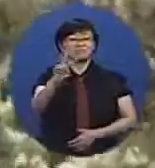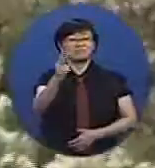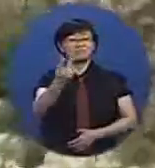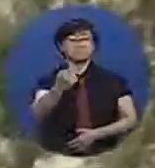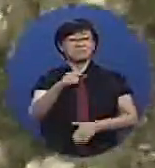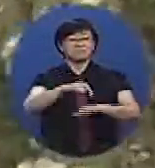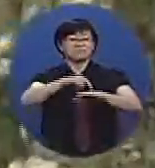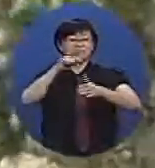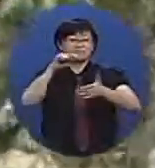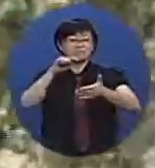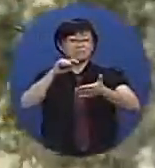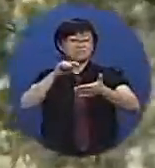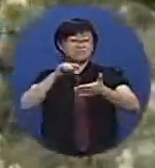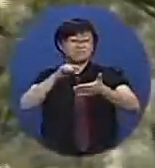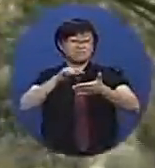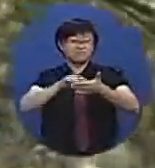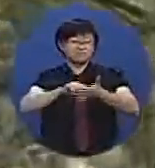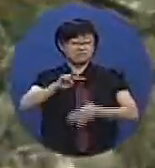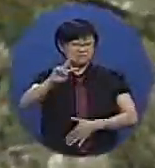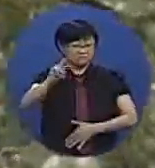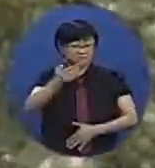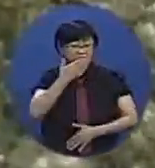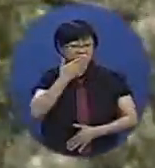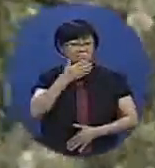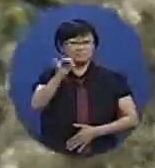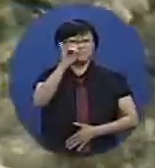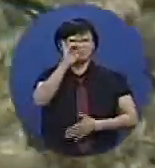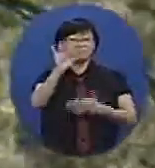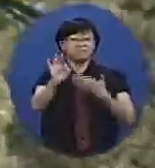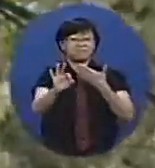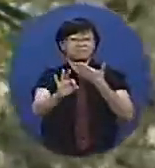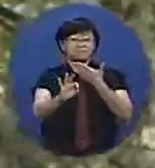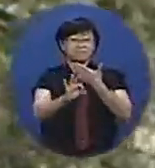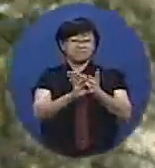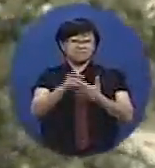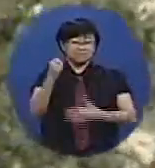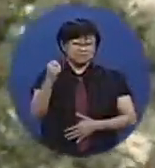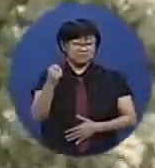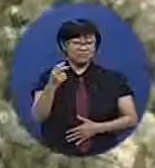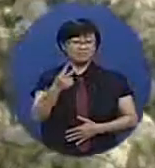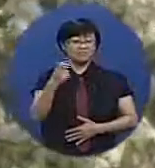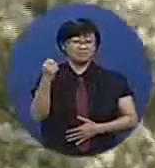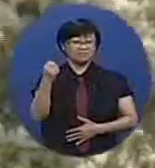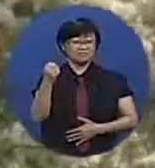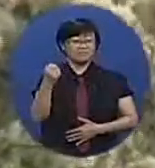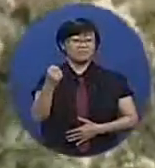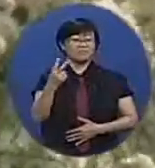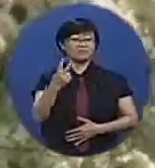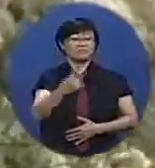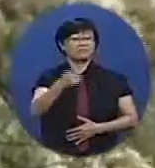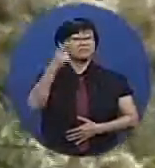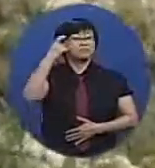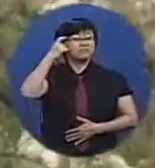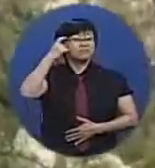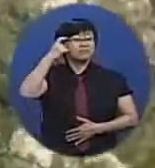돌아선 그 마음을 돌릴 수 있다면